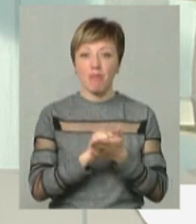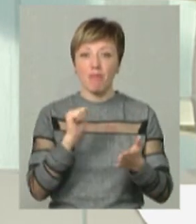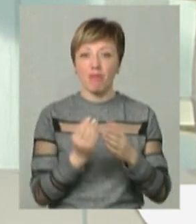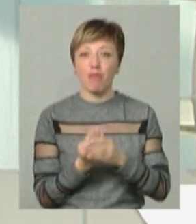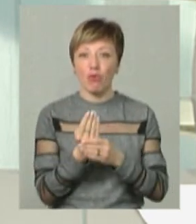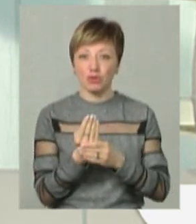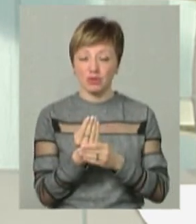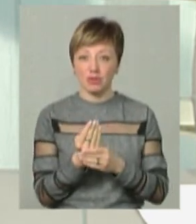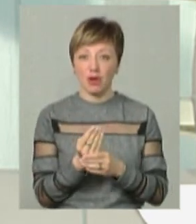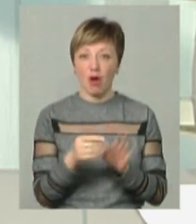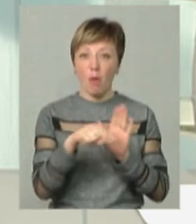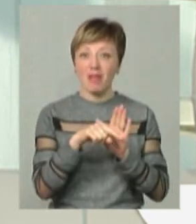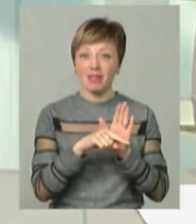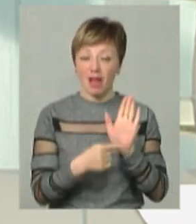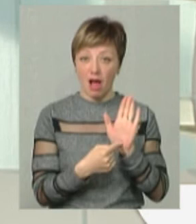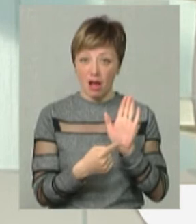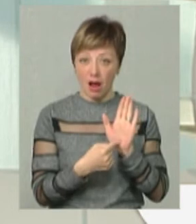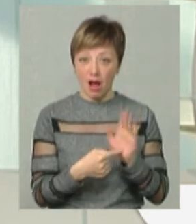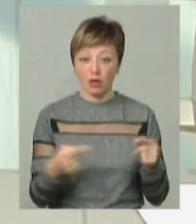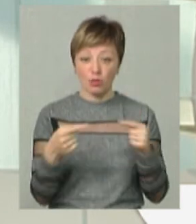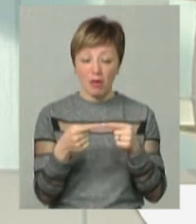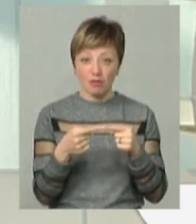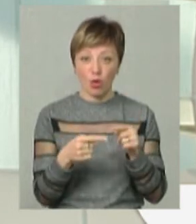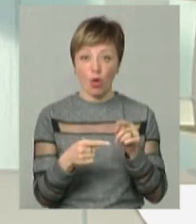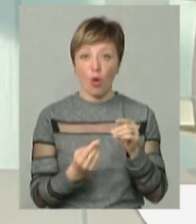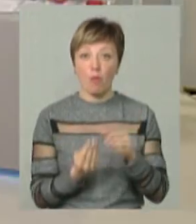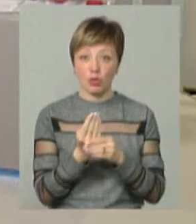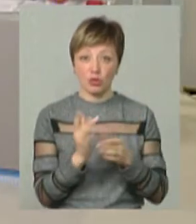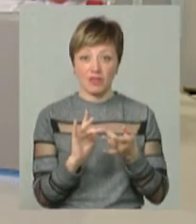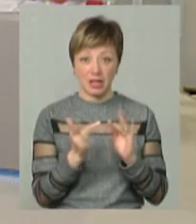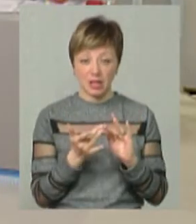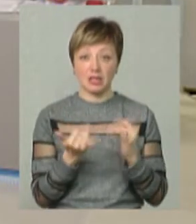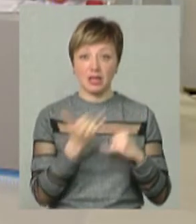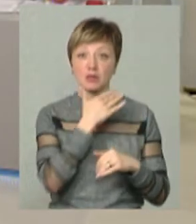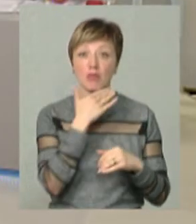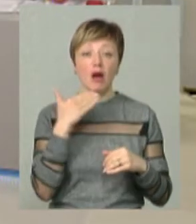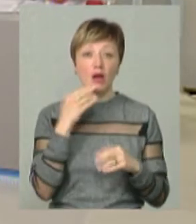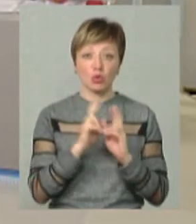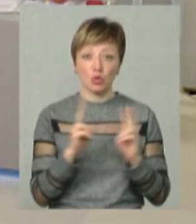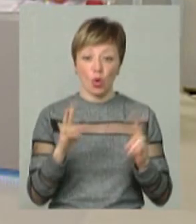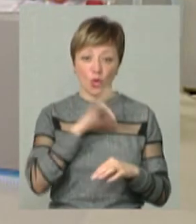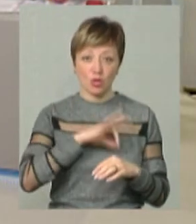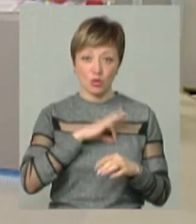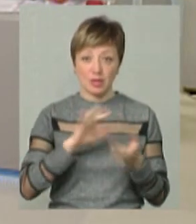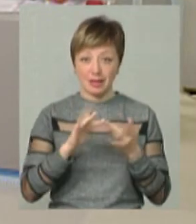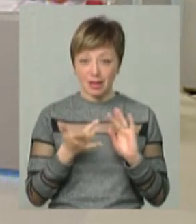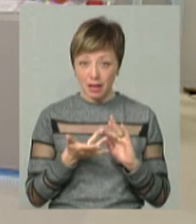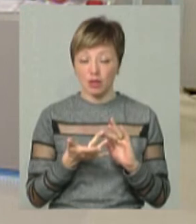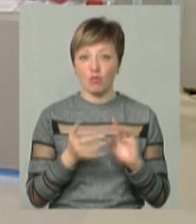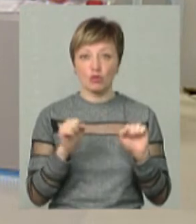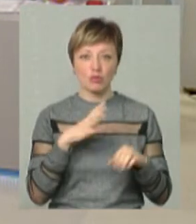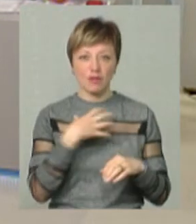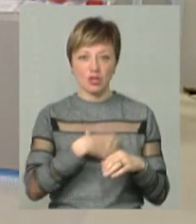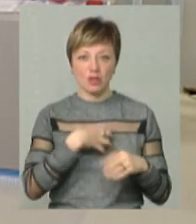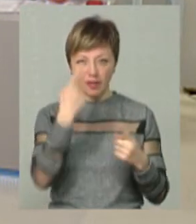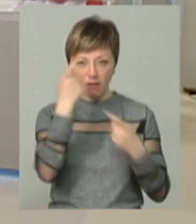в коментарях до певного посту в інтернеті, наприклад, зараз багато хто користується соціальними мережами, може бути